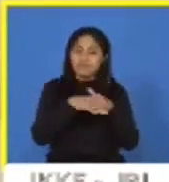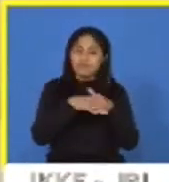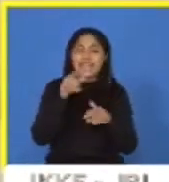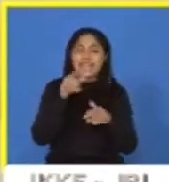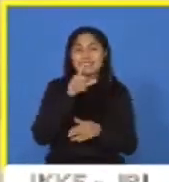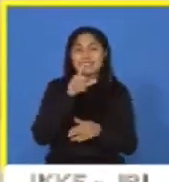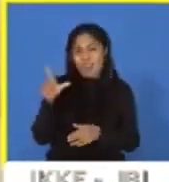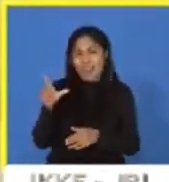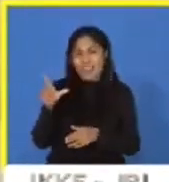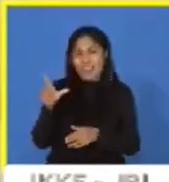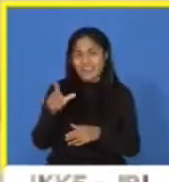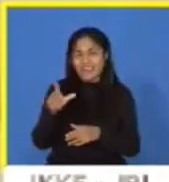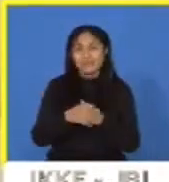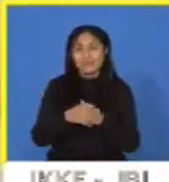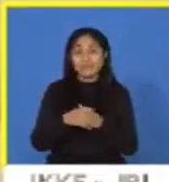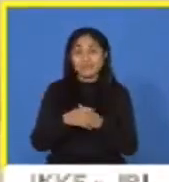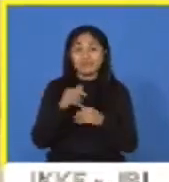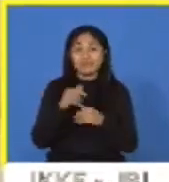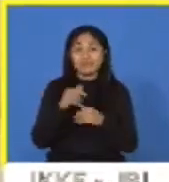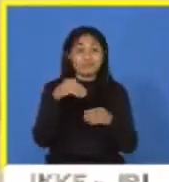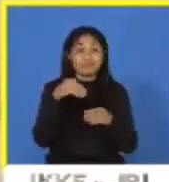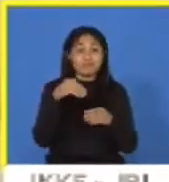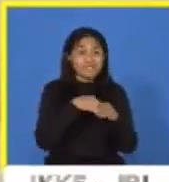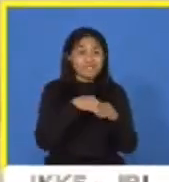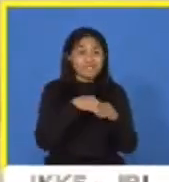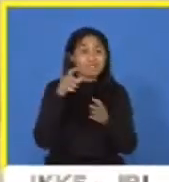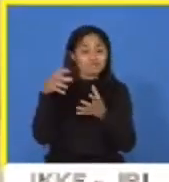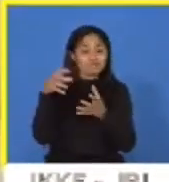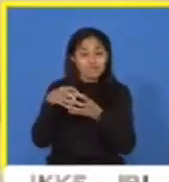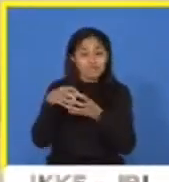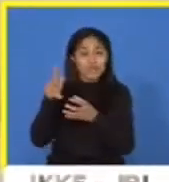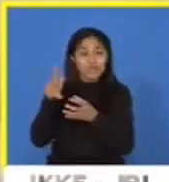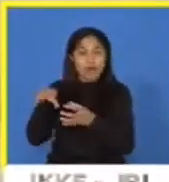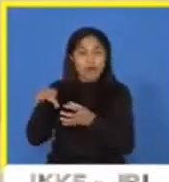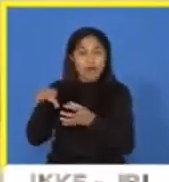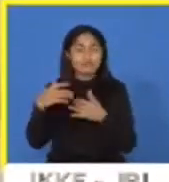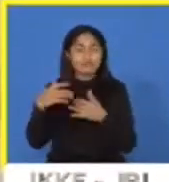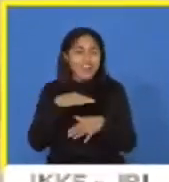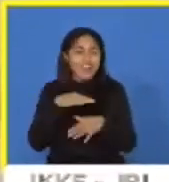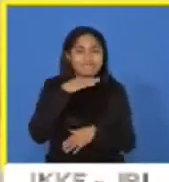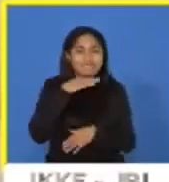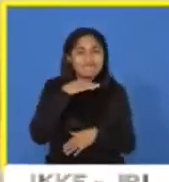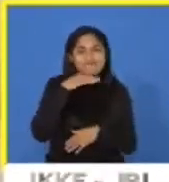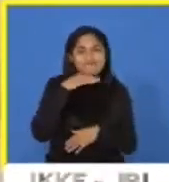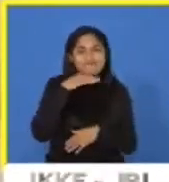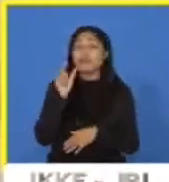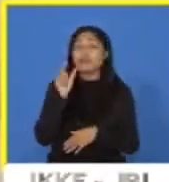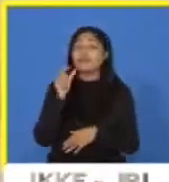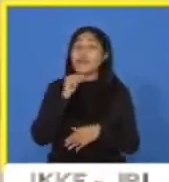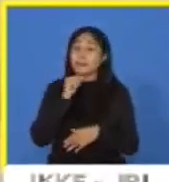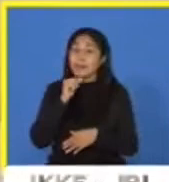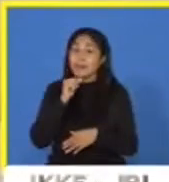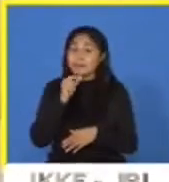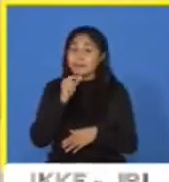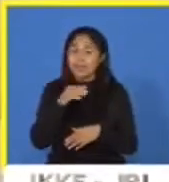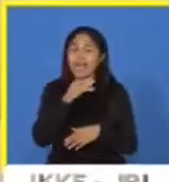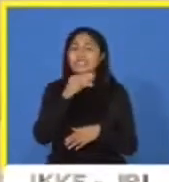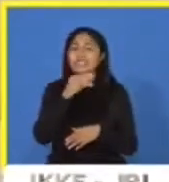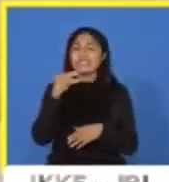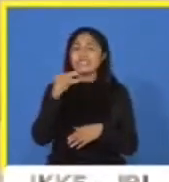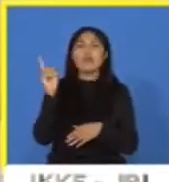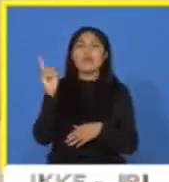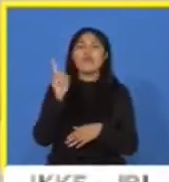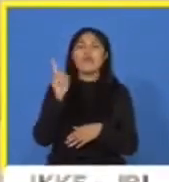liburan. Momentum berkumpul bersama keluarga tentunya sudah dinanti, khususnya bagi mereka yang jauh dari